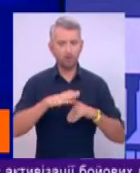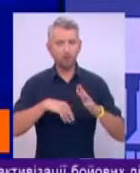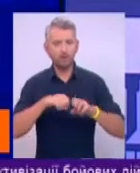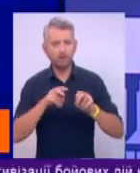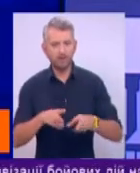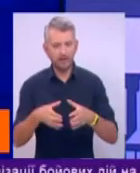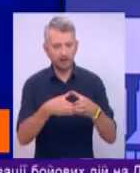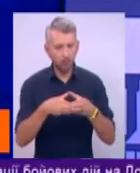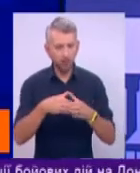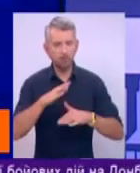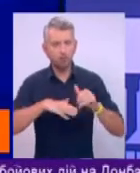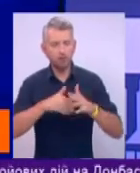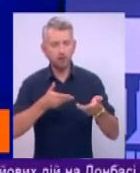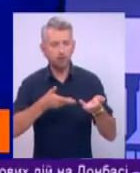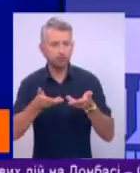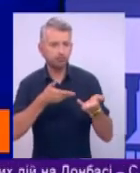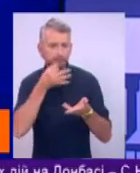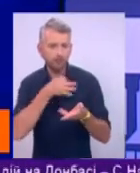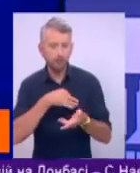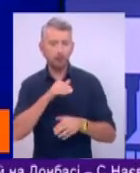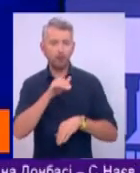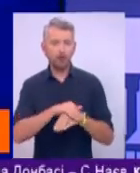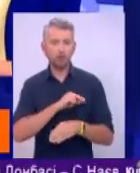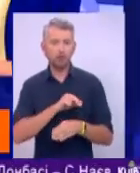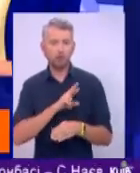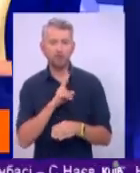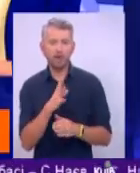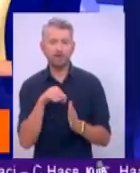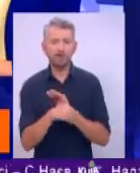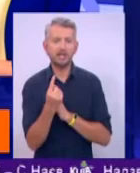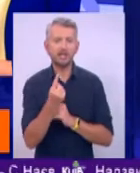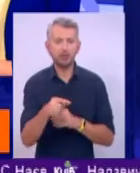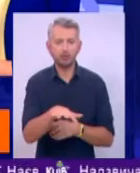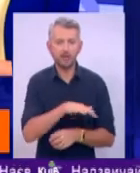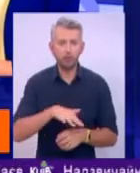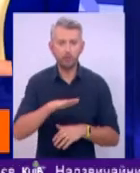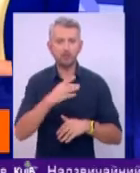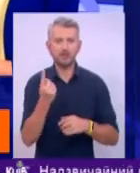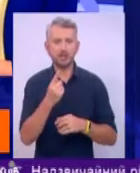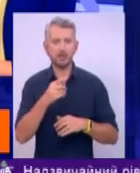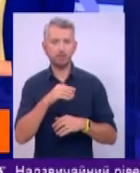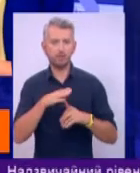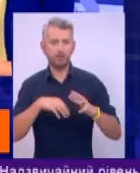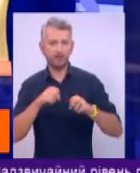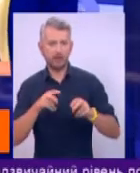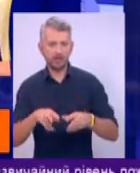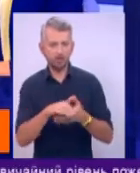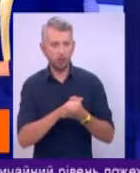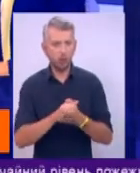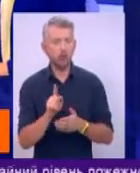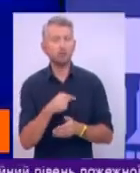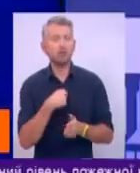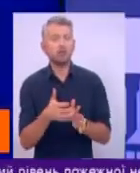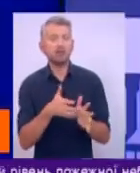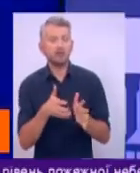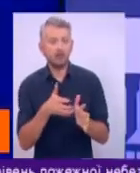це професійний обмін. Ми по факту вже працюємо як в єдиному середовищі, в єдиній професійній спільноті. Що нам не вистачає на сьогодні?